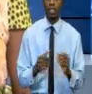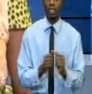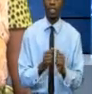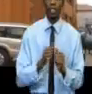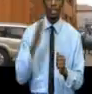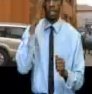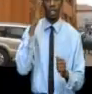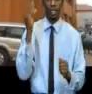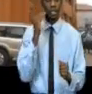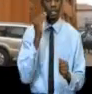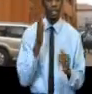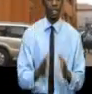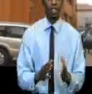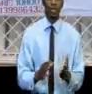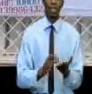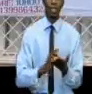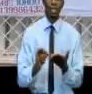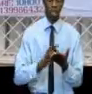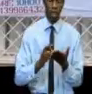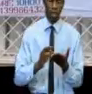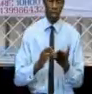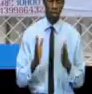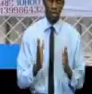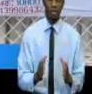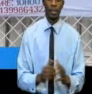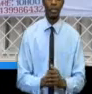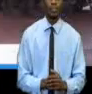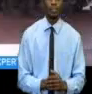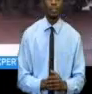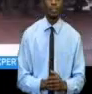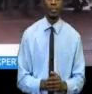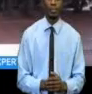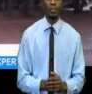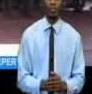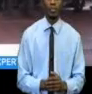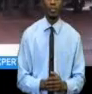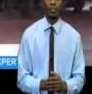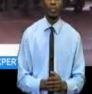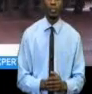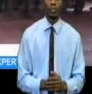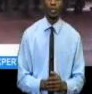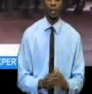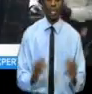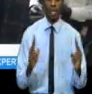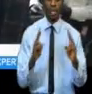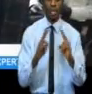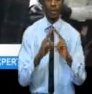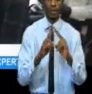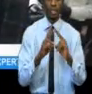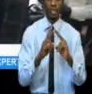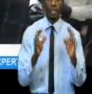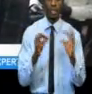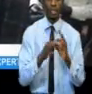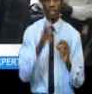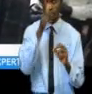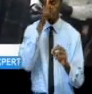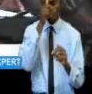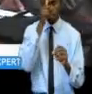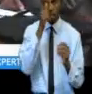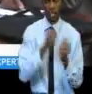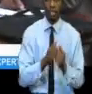reportage. La ville de Lubumbashi est en possession de la loi numéro 15/002 du 12